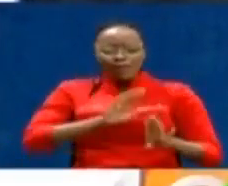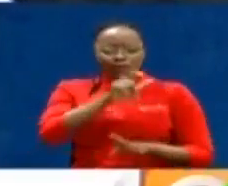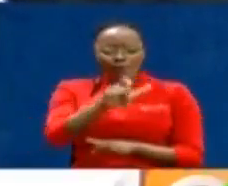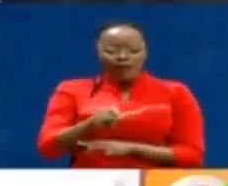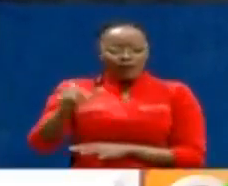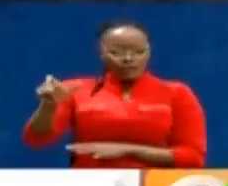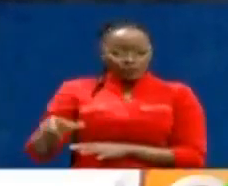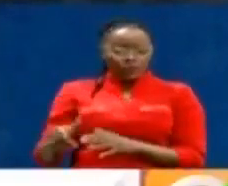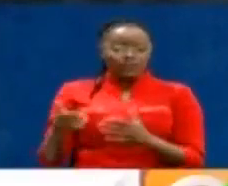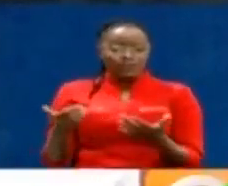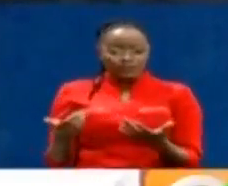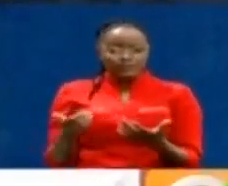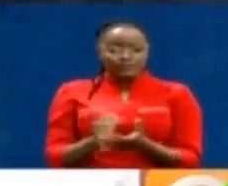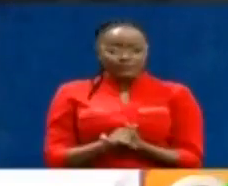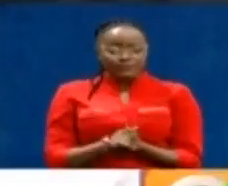mtu.